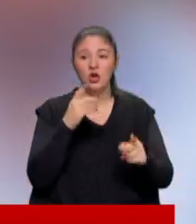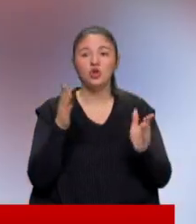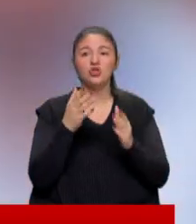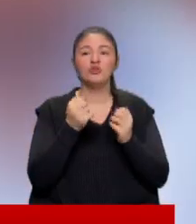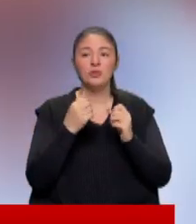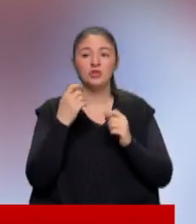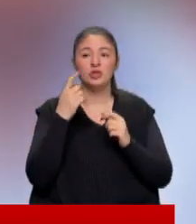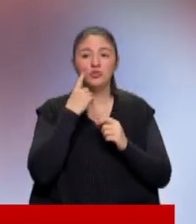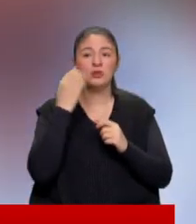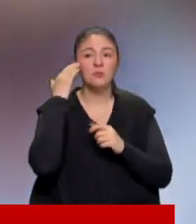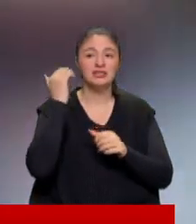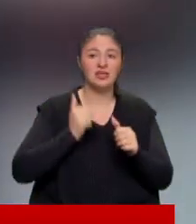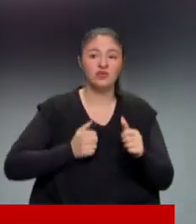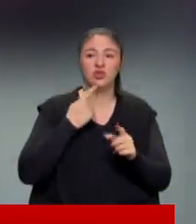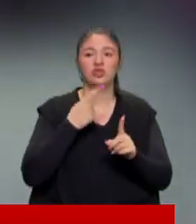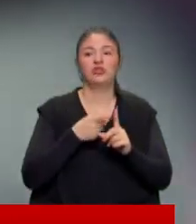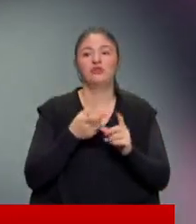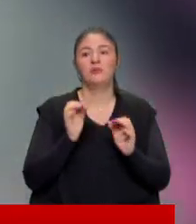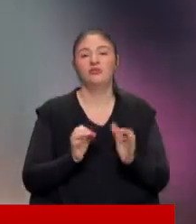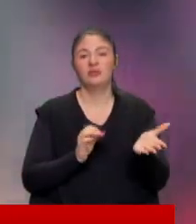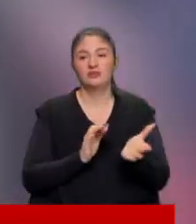Cumhuriyet Başsavcılığı soruşturma başlattı.